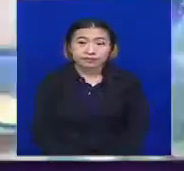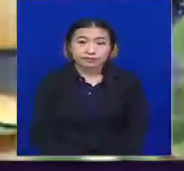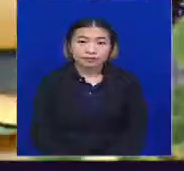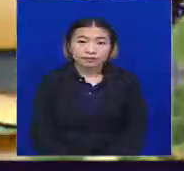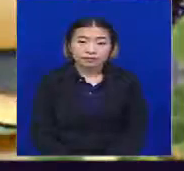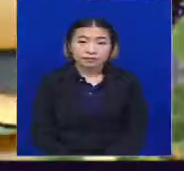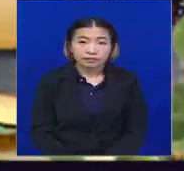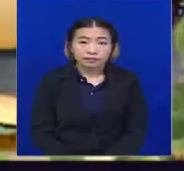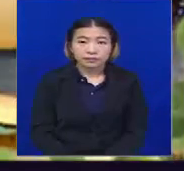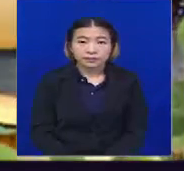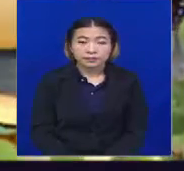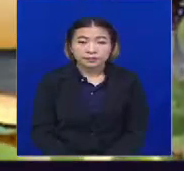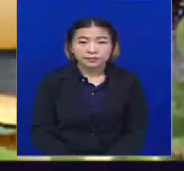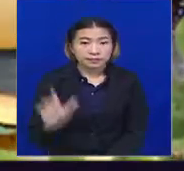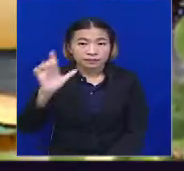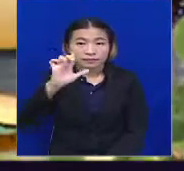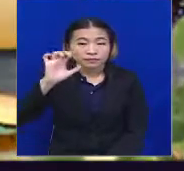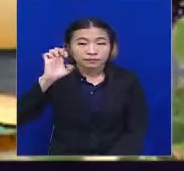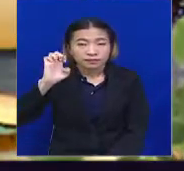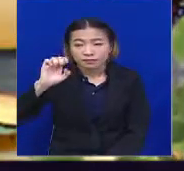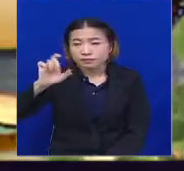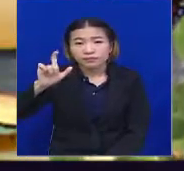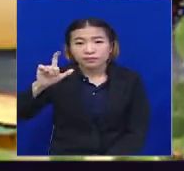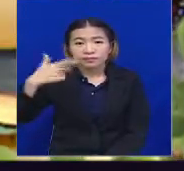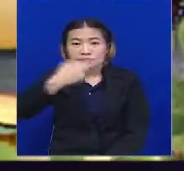ลุงมีหลานชัยไขรัฐธรรมนูญ